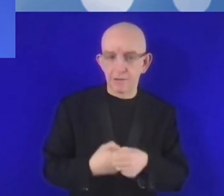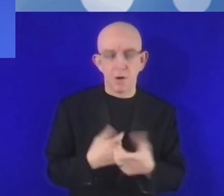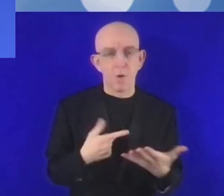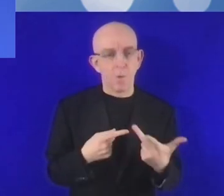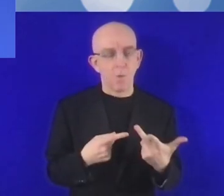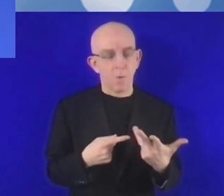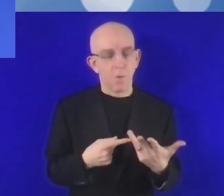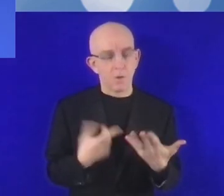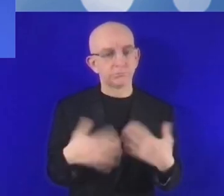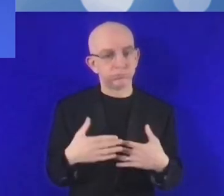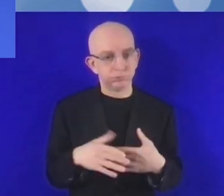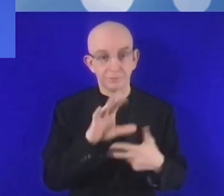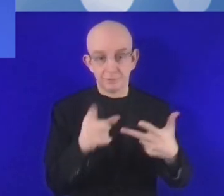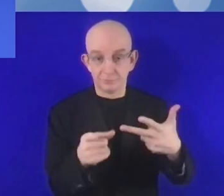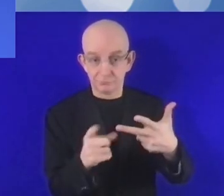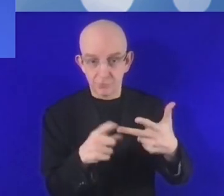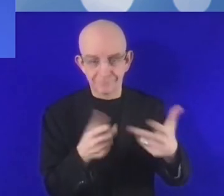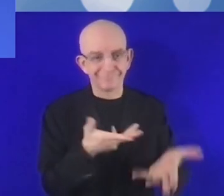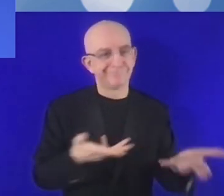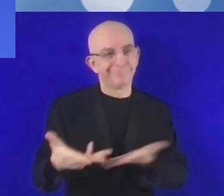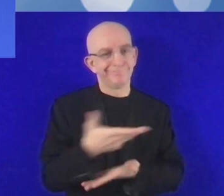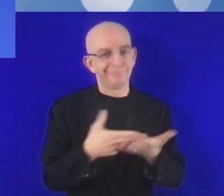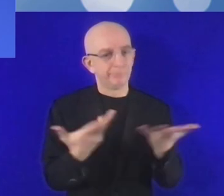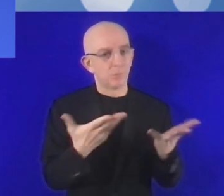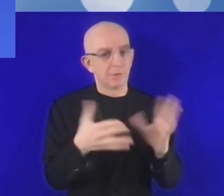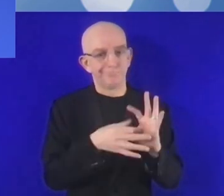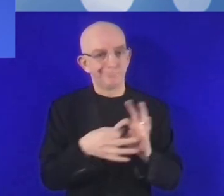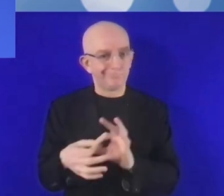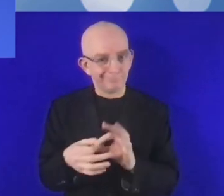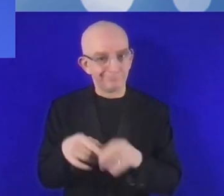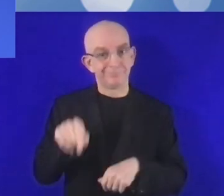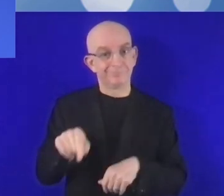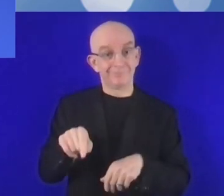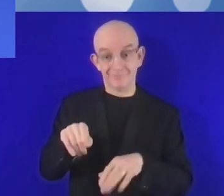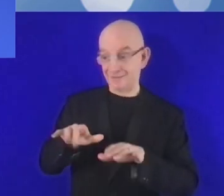тем больше у нас рисков, связанных с